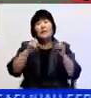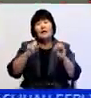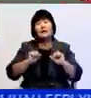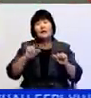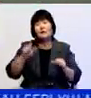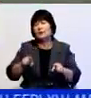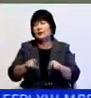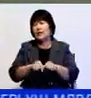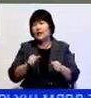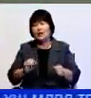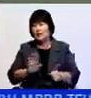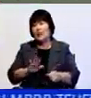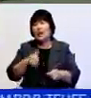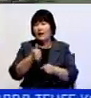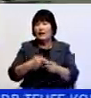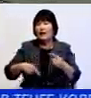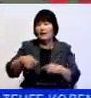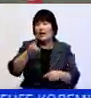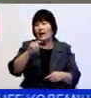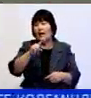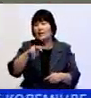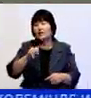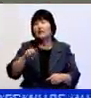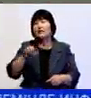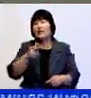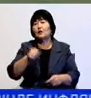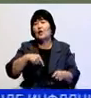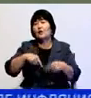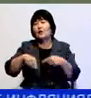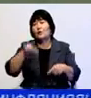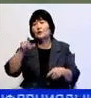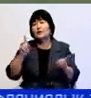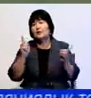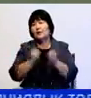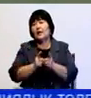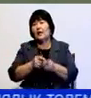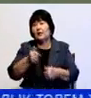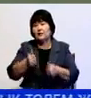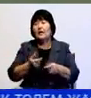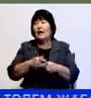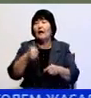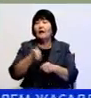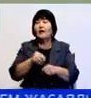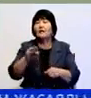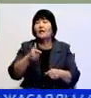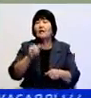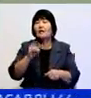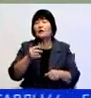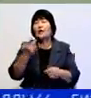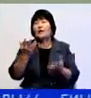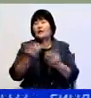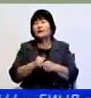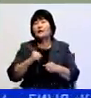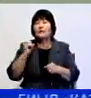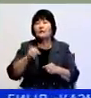спортшылардан кем соқпайды. Алғашқы айналымда Қазалы мен Жаңақорған ауданының аяқ топшылары шеберлік байқасты. Алғаш болып жаңақорғандықтар есеп